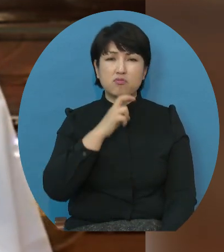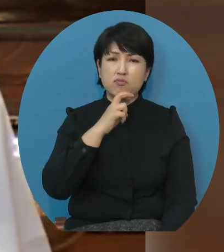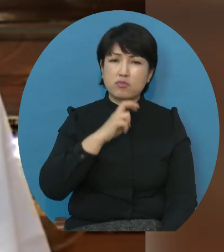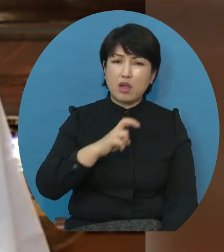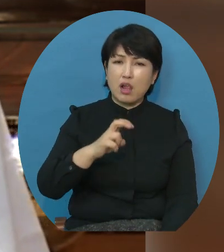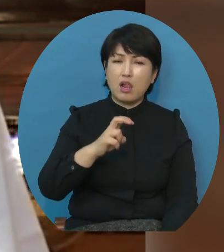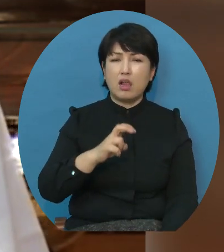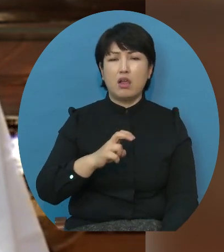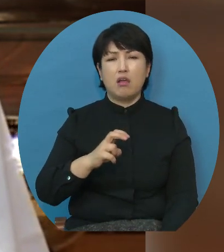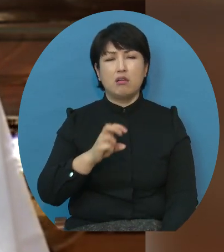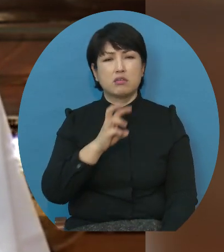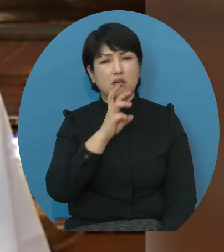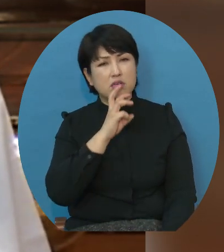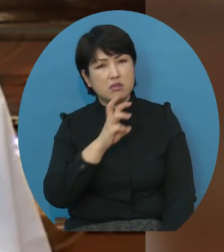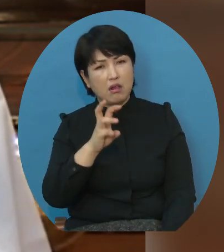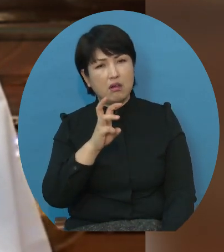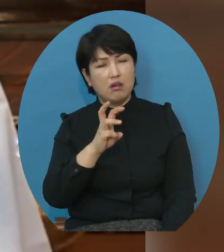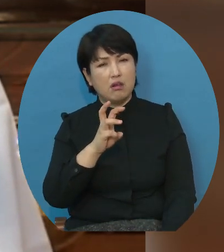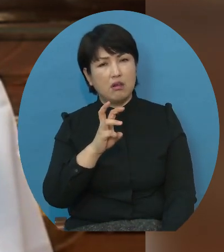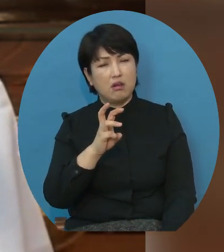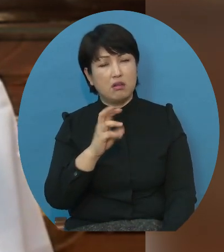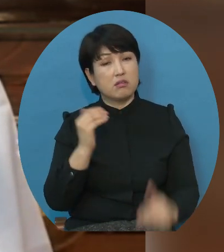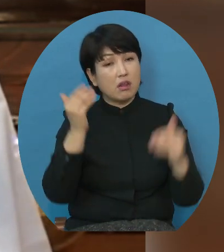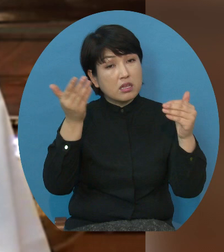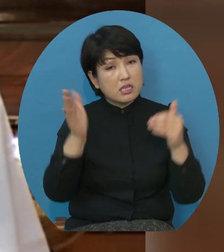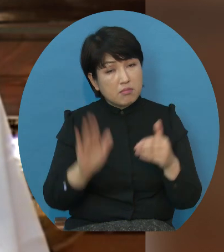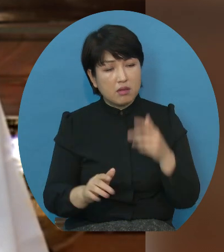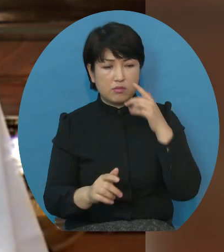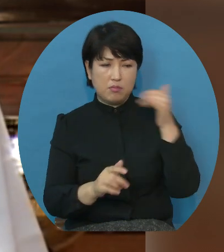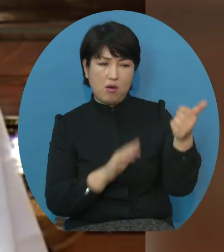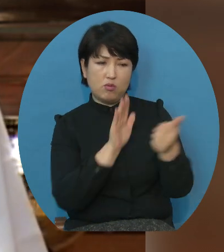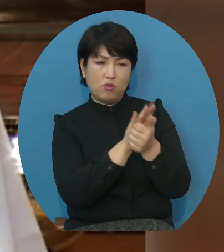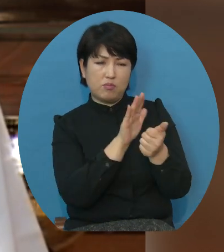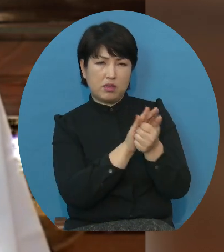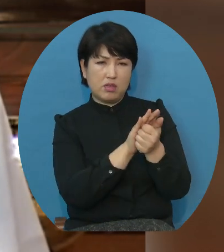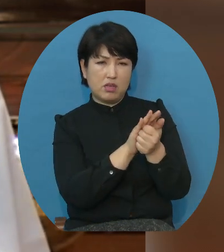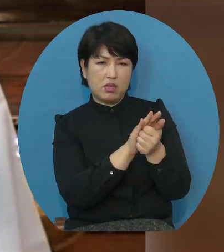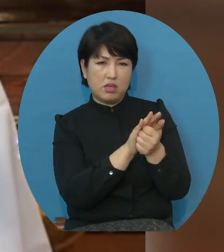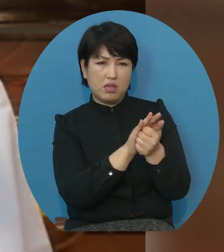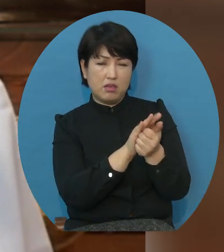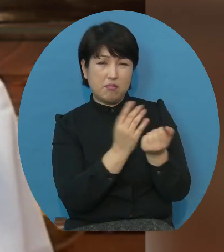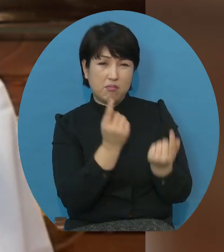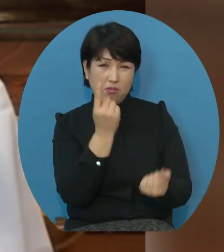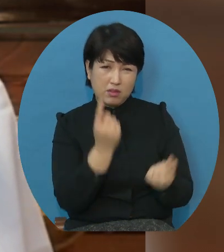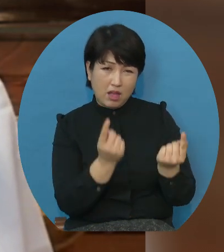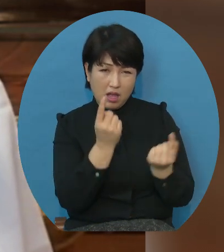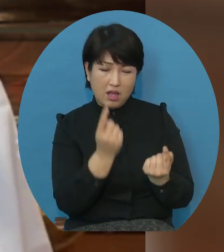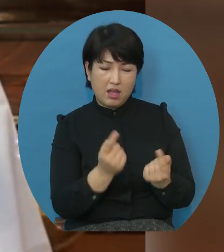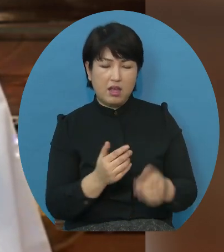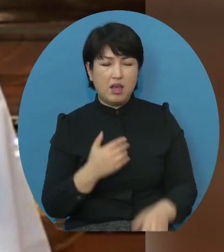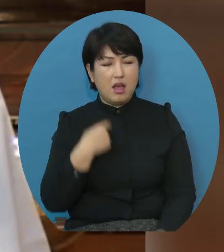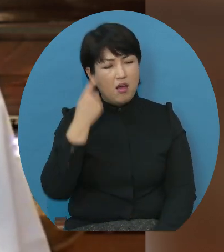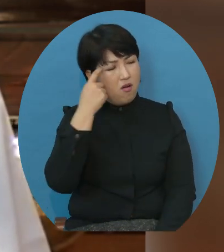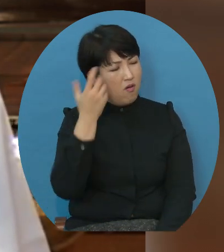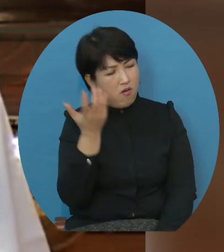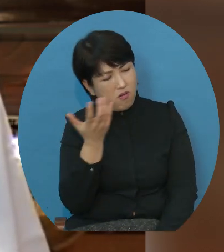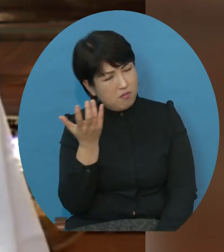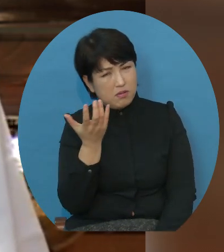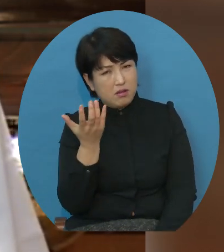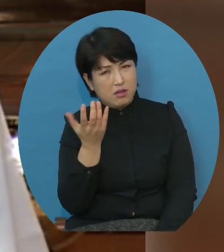20살이 되고 손은 살때도 부분을 더 깬 암컷 골칫거리가 될 쪄서 이것도